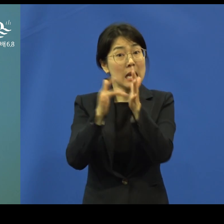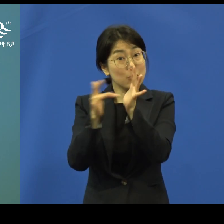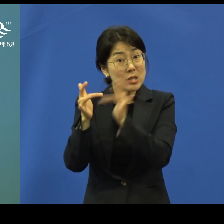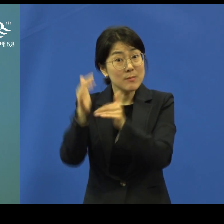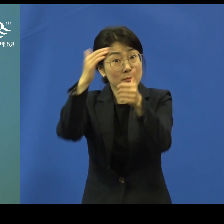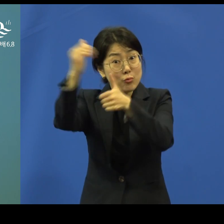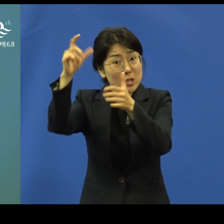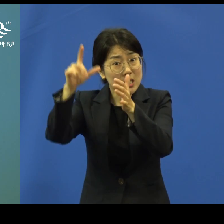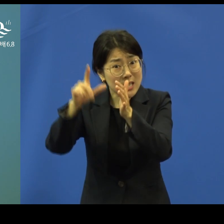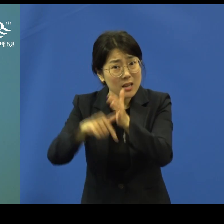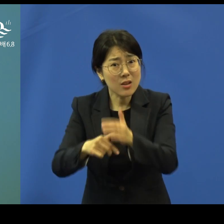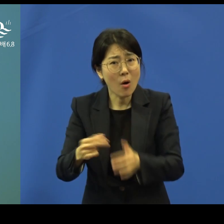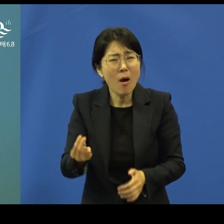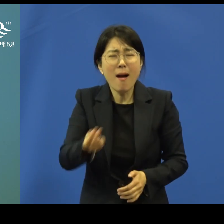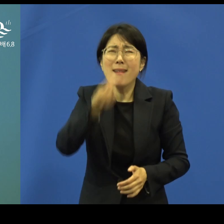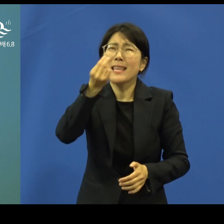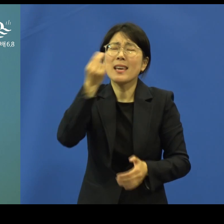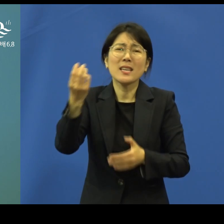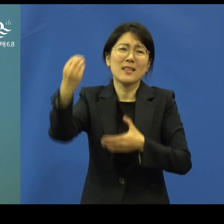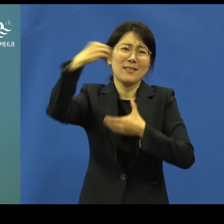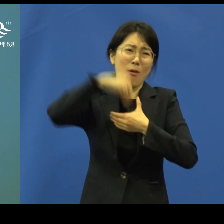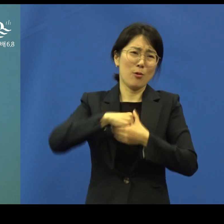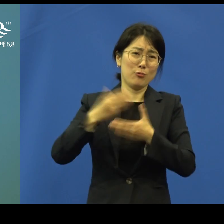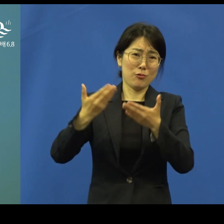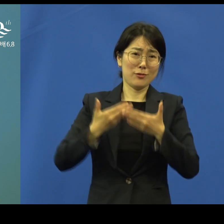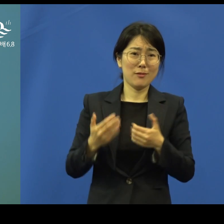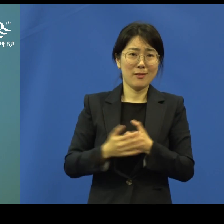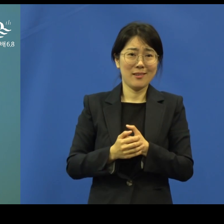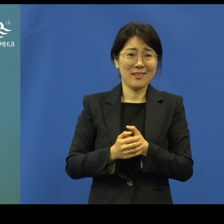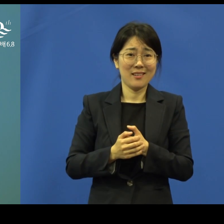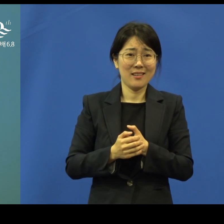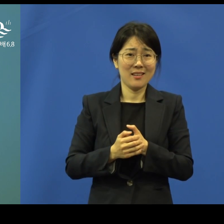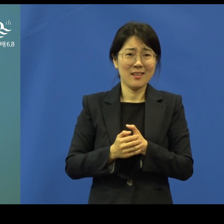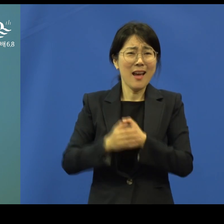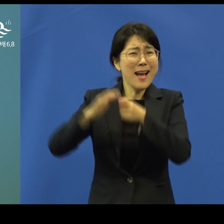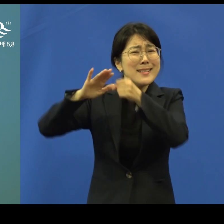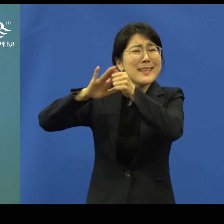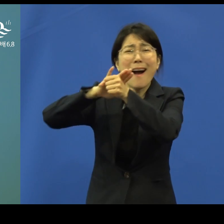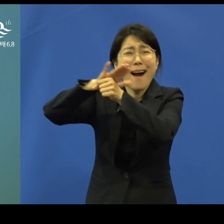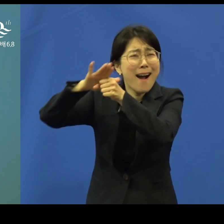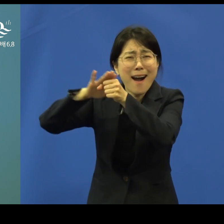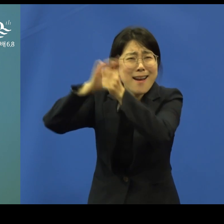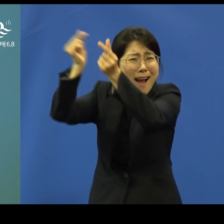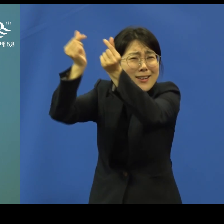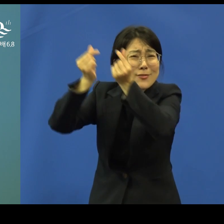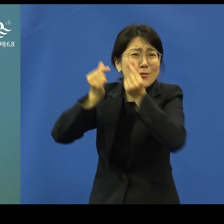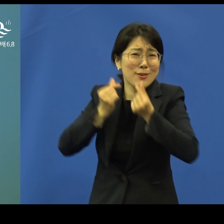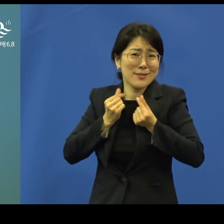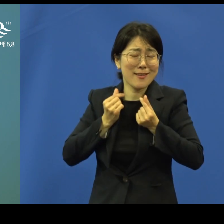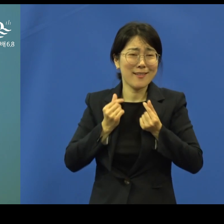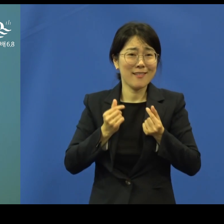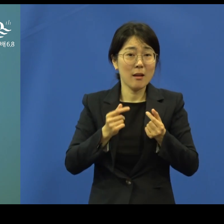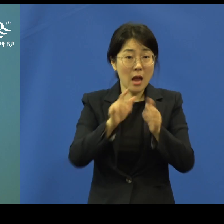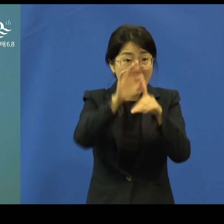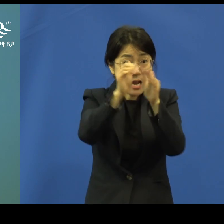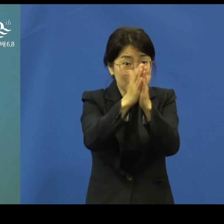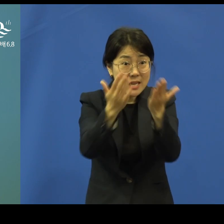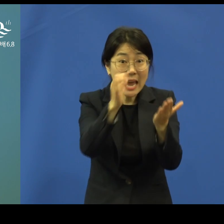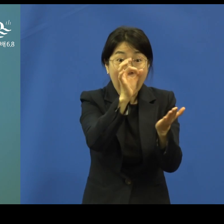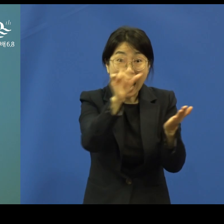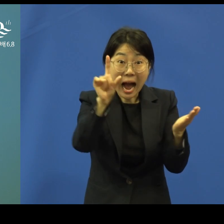콜링할 때 우리에게 하나님의 프로포즈잖아요. 그래서 가장 잘 표현한 게 아가스고, 그